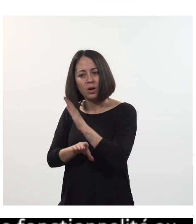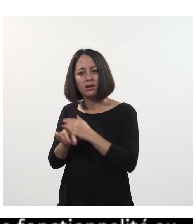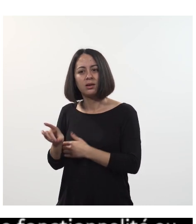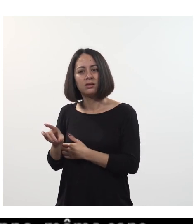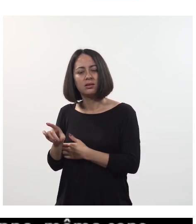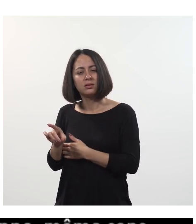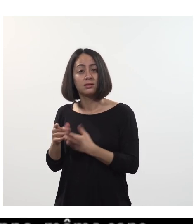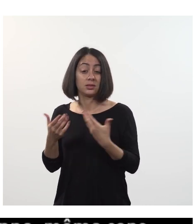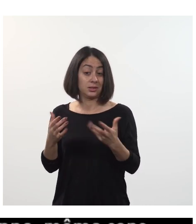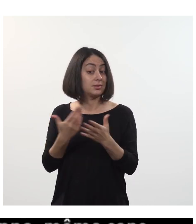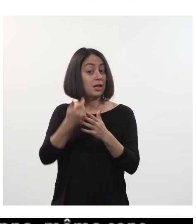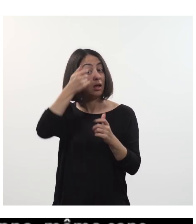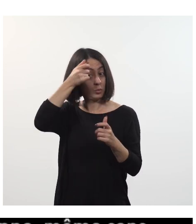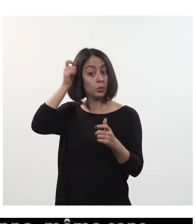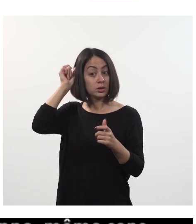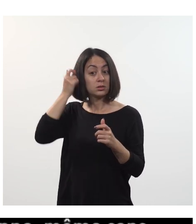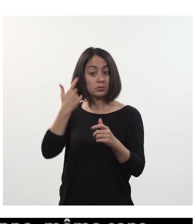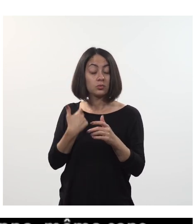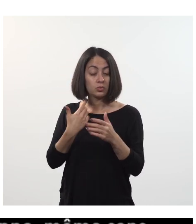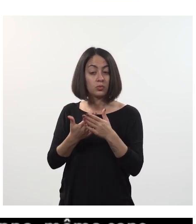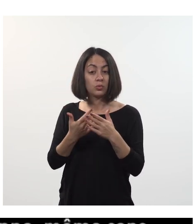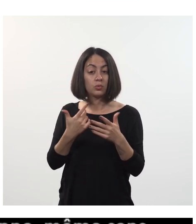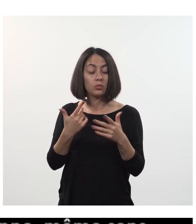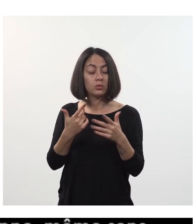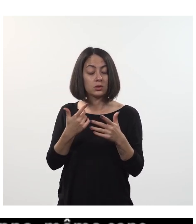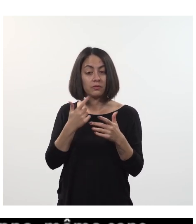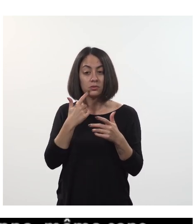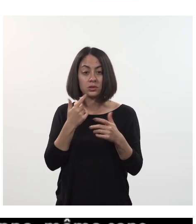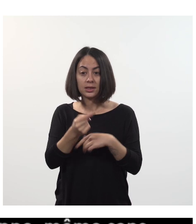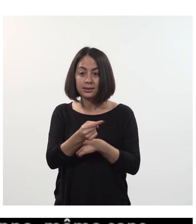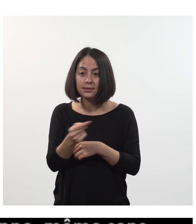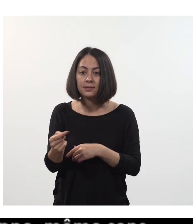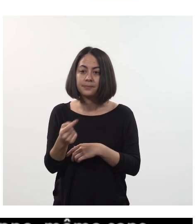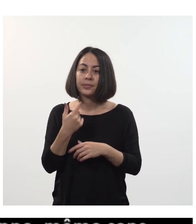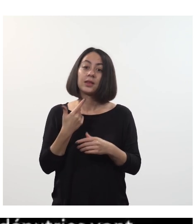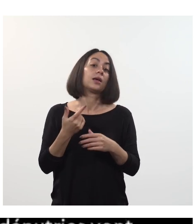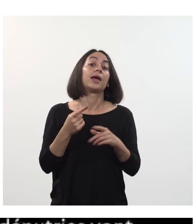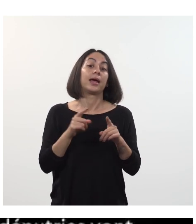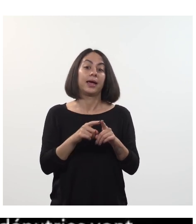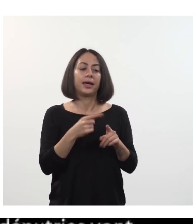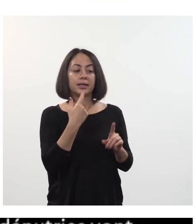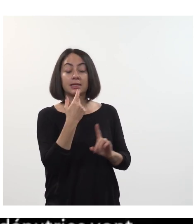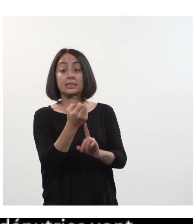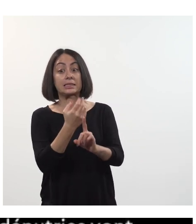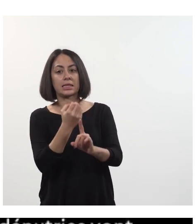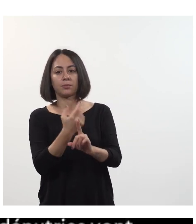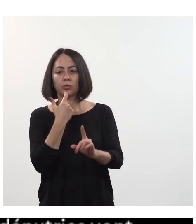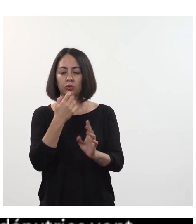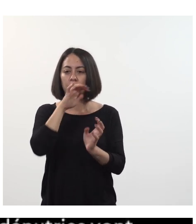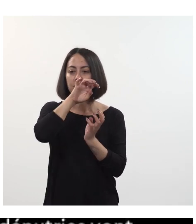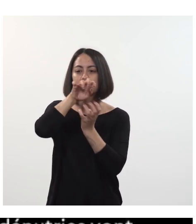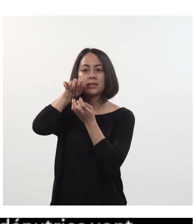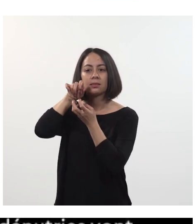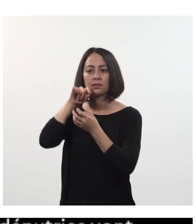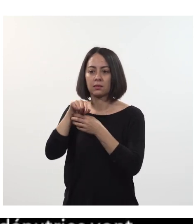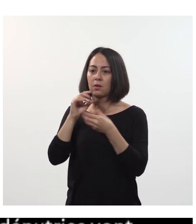l'état cognitif. Et puis, ça, vraiment, c'est extrêmement important, le mauvais état bucco-dentaire. Voilà, les extractions